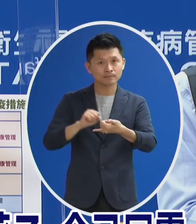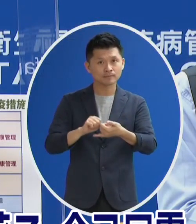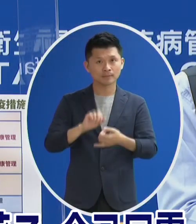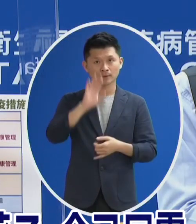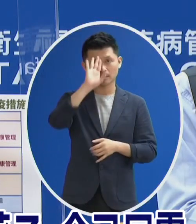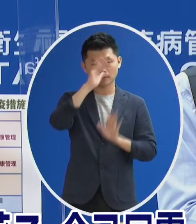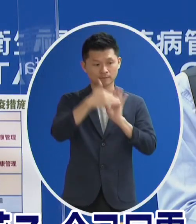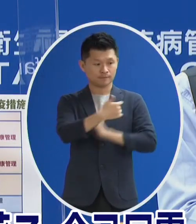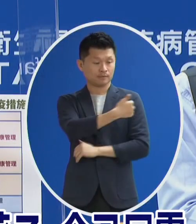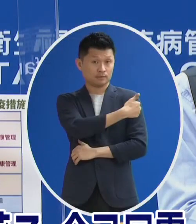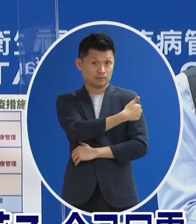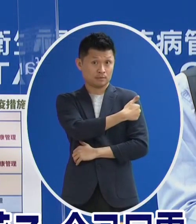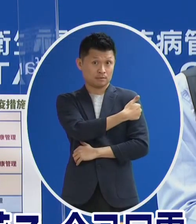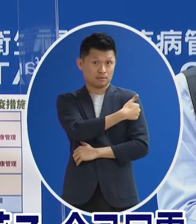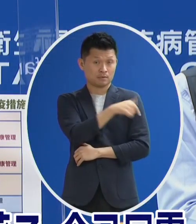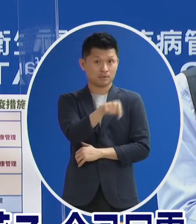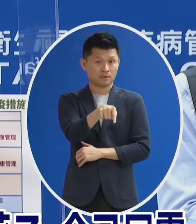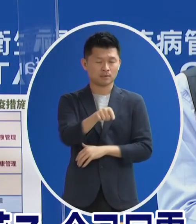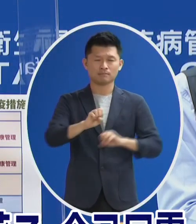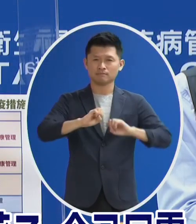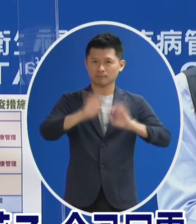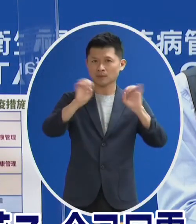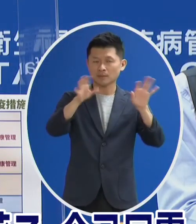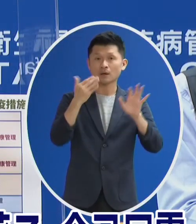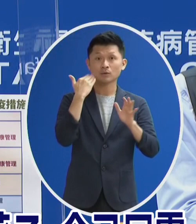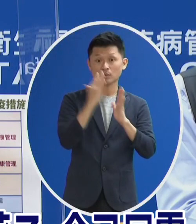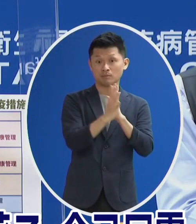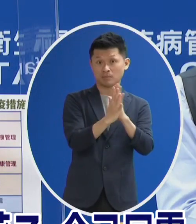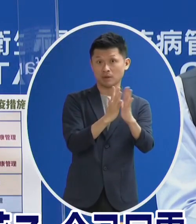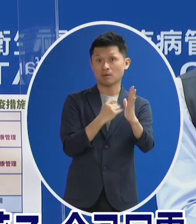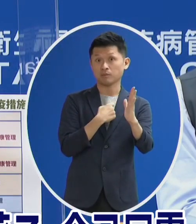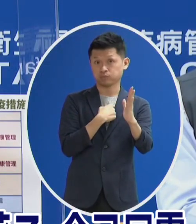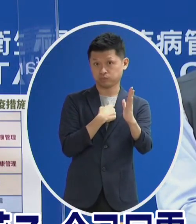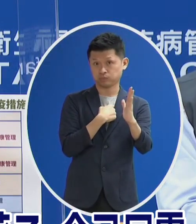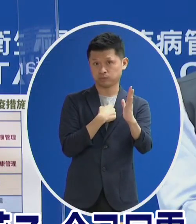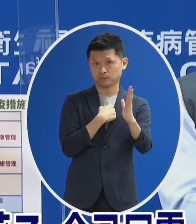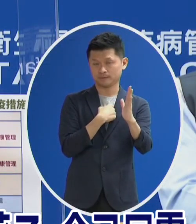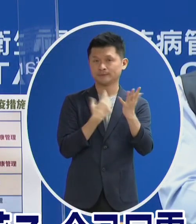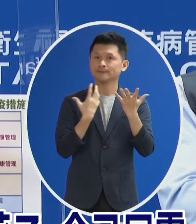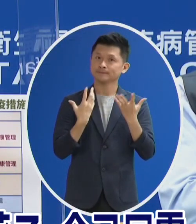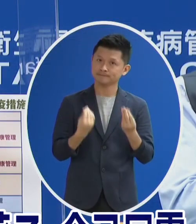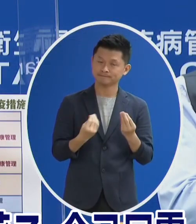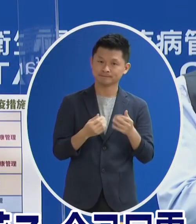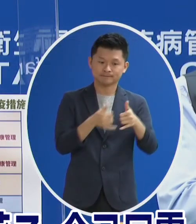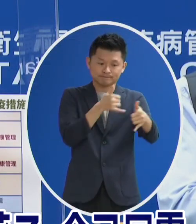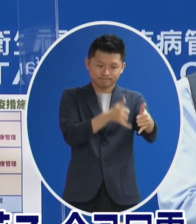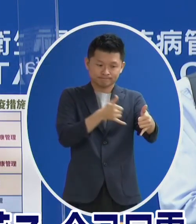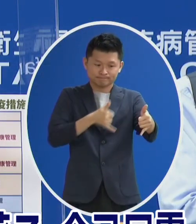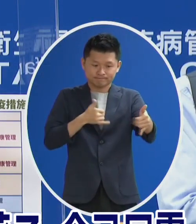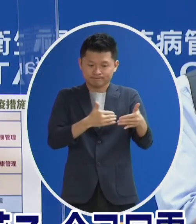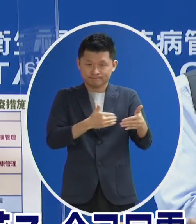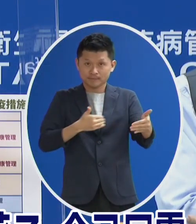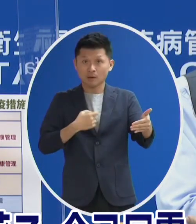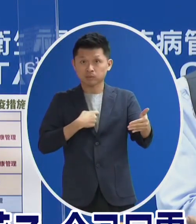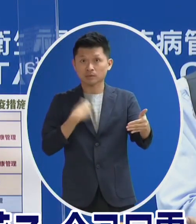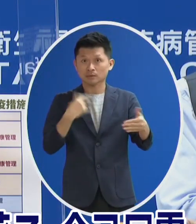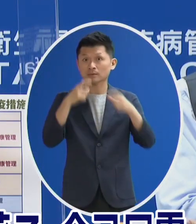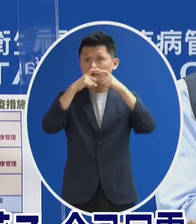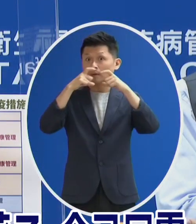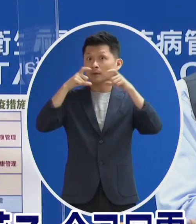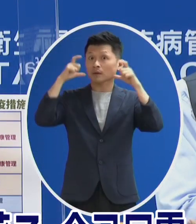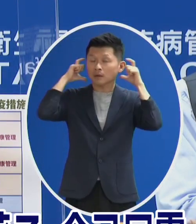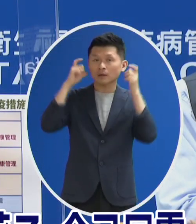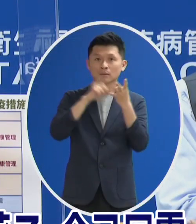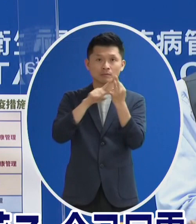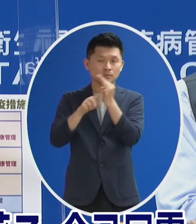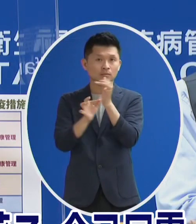苗，但我们也在呼吁哈，如果要排队的时候，那好的一个社交距离哈，跟口罩哈，这都一